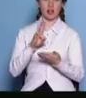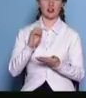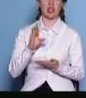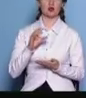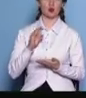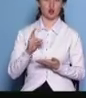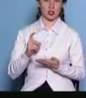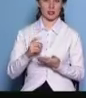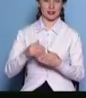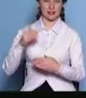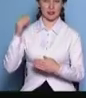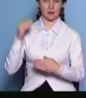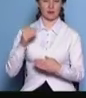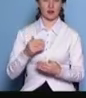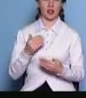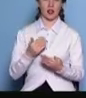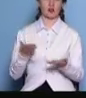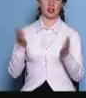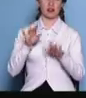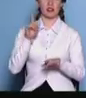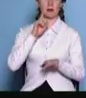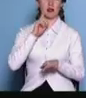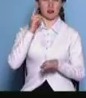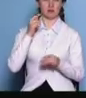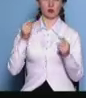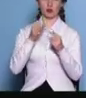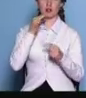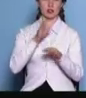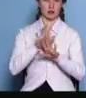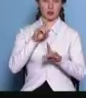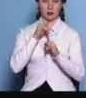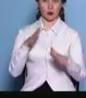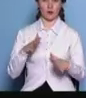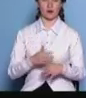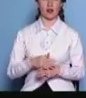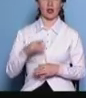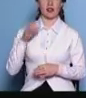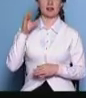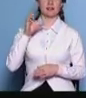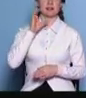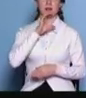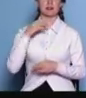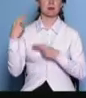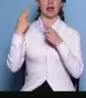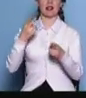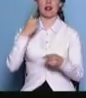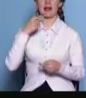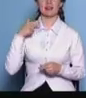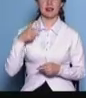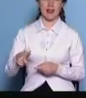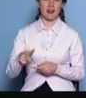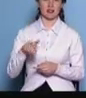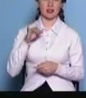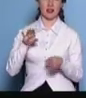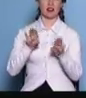что давайте тоже не загадывать. Сибирские спасатели самолетом из Красноярска прилетели ночью, так же, как отряды из